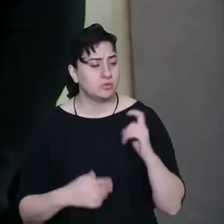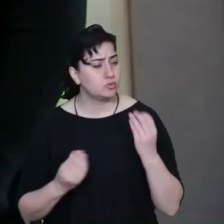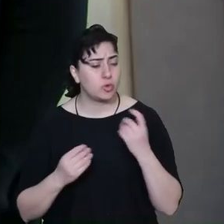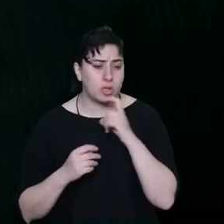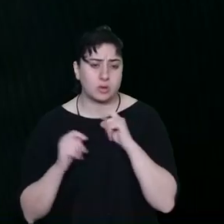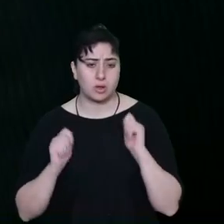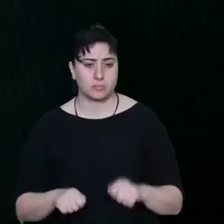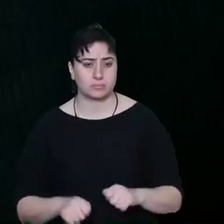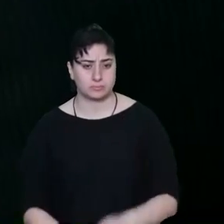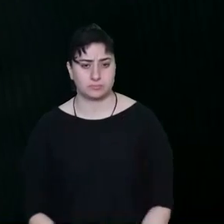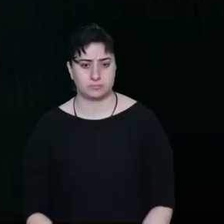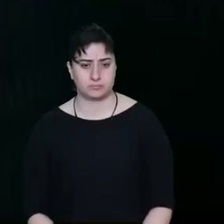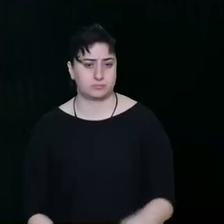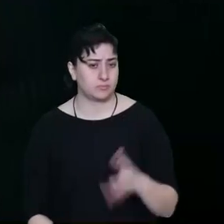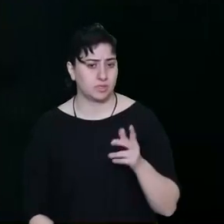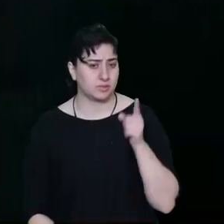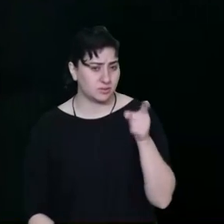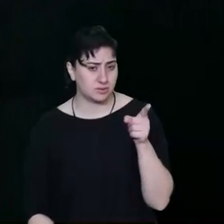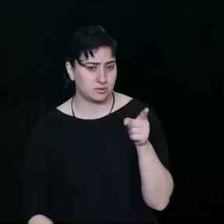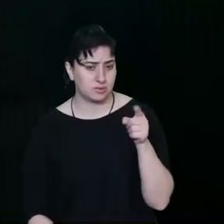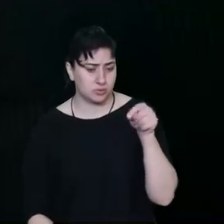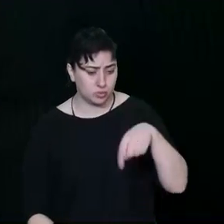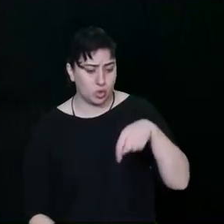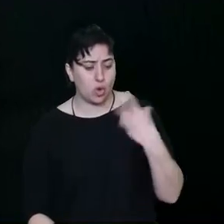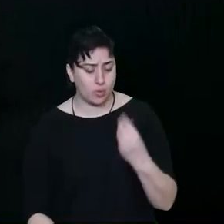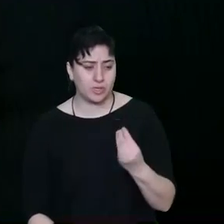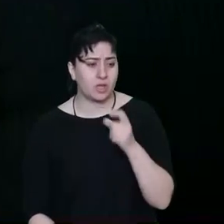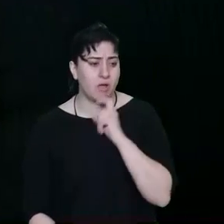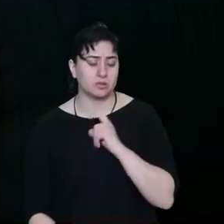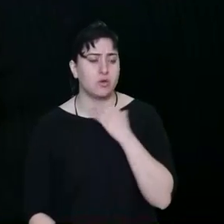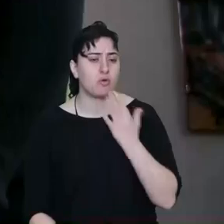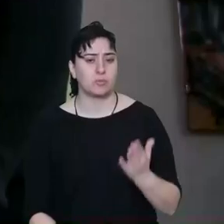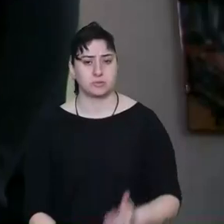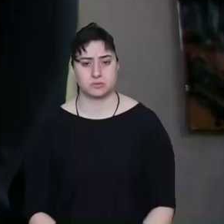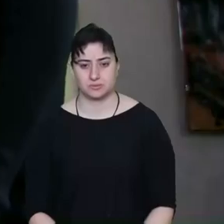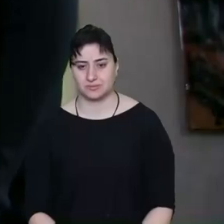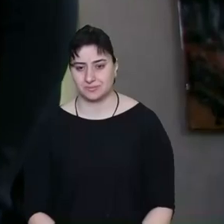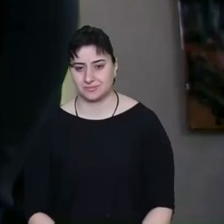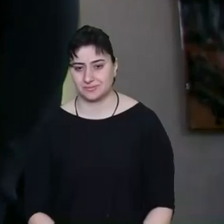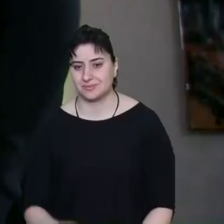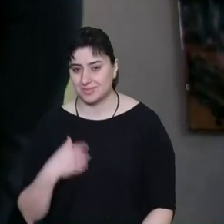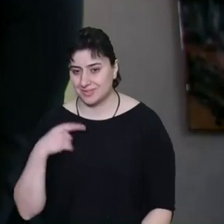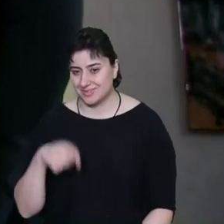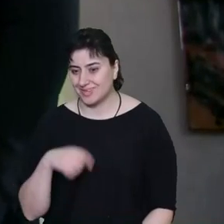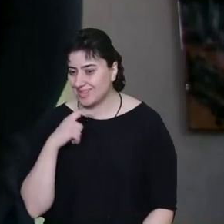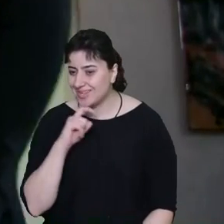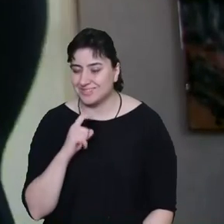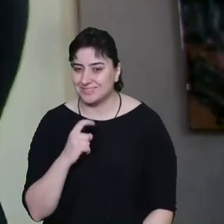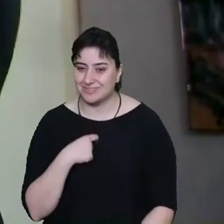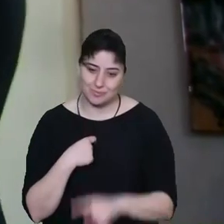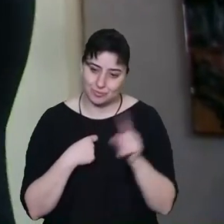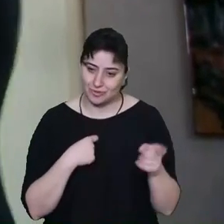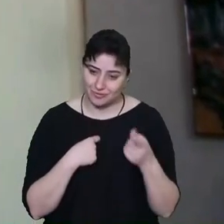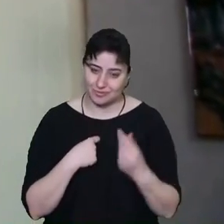Cavidan. Mesela senin burada olman baştan aşağı yanlış. Ay benim burada olmam yanlışsa o